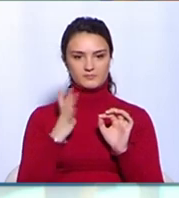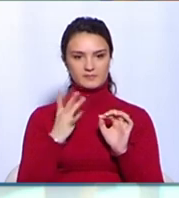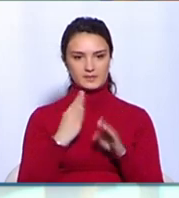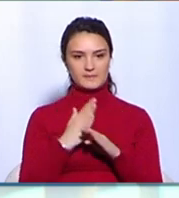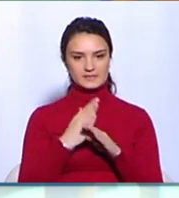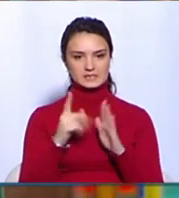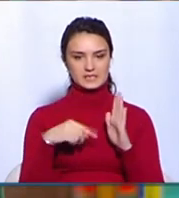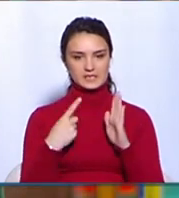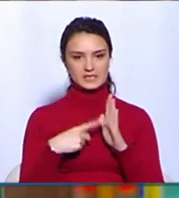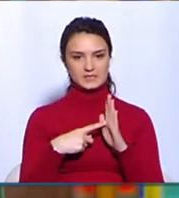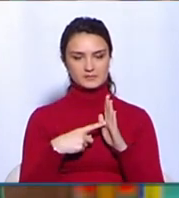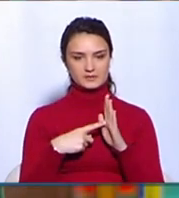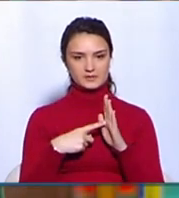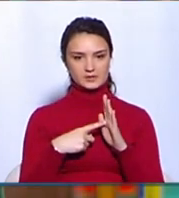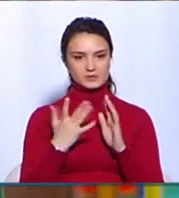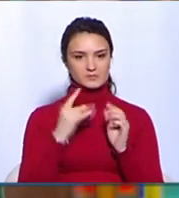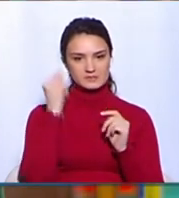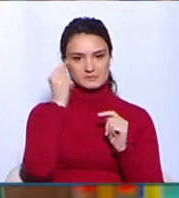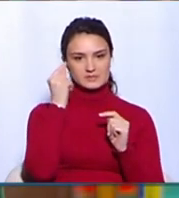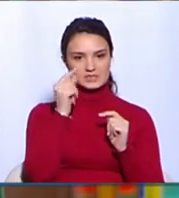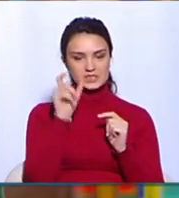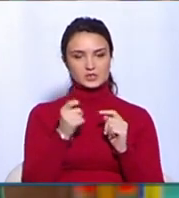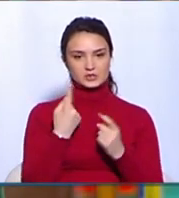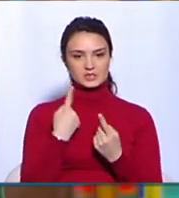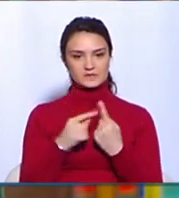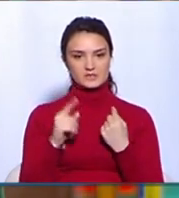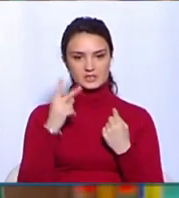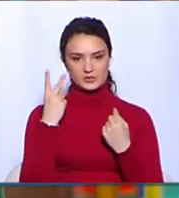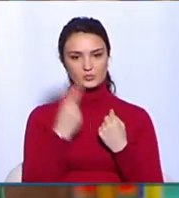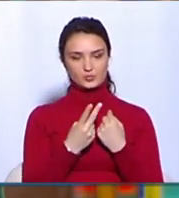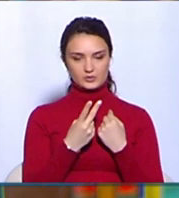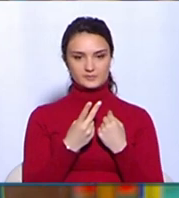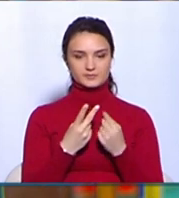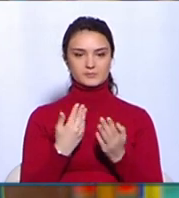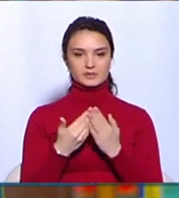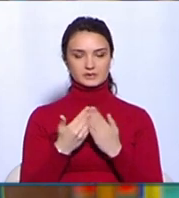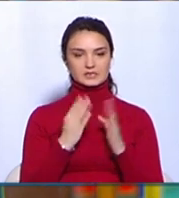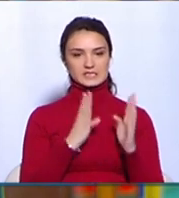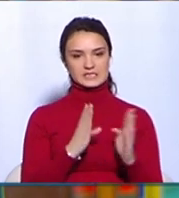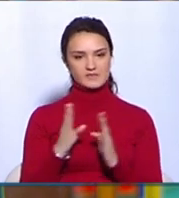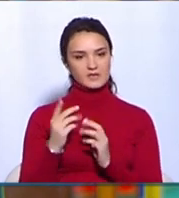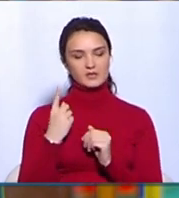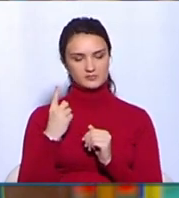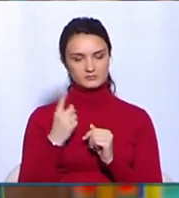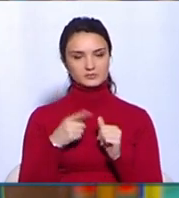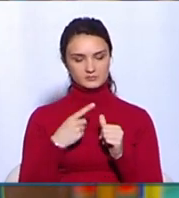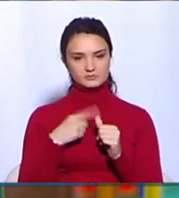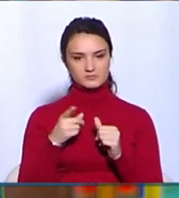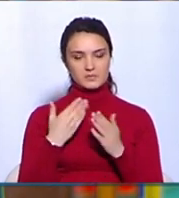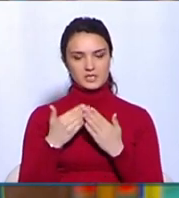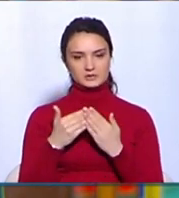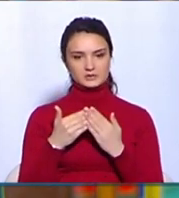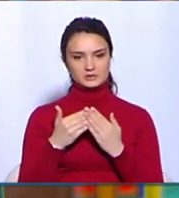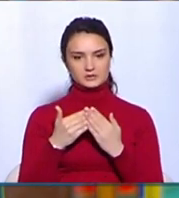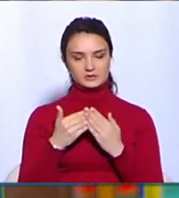არის საკითხები, რომელსაც ფსიქიატრი ცოტა სხვაგვარად უყურებს. ქცევა ერთია,